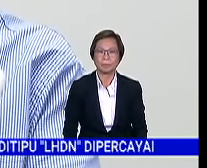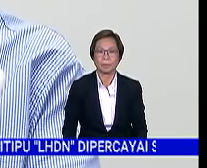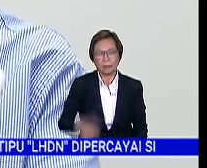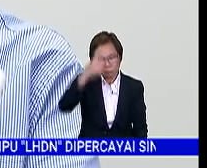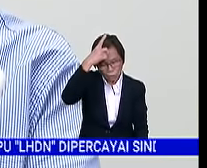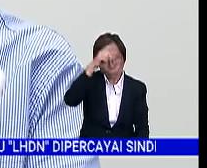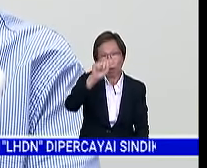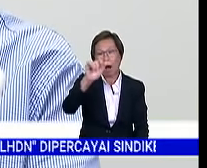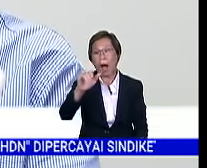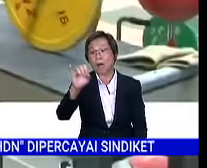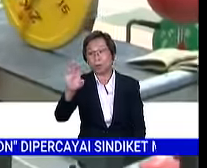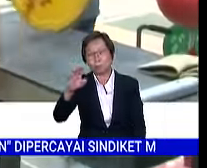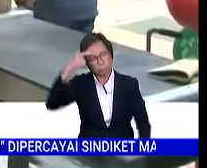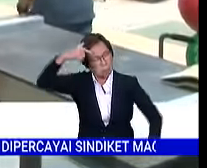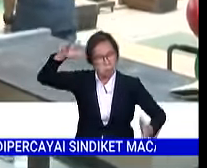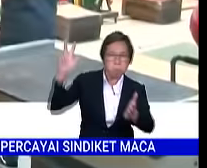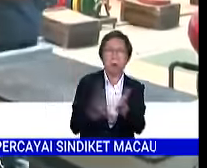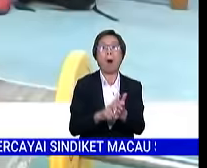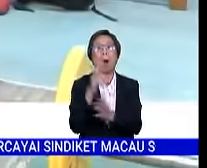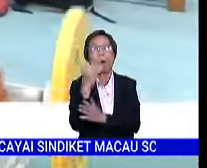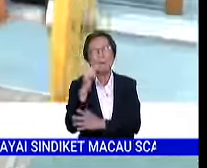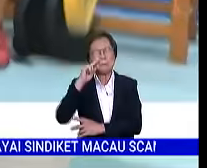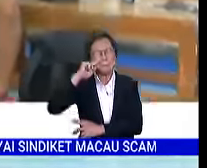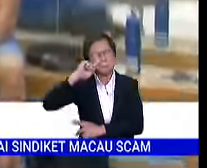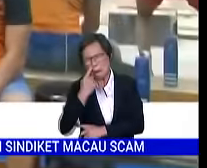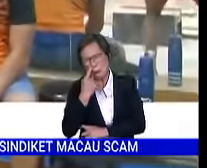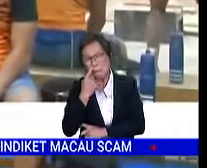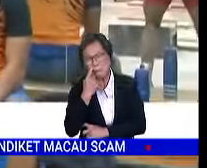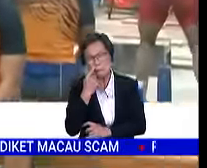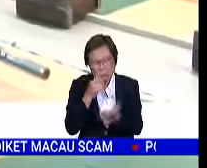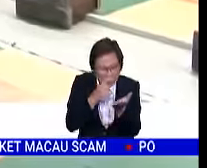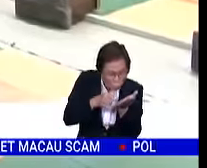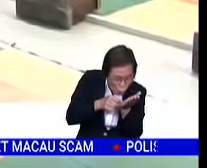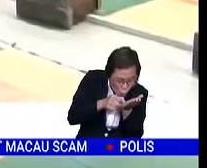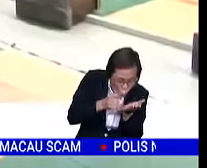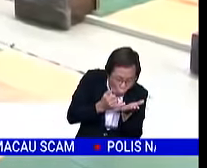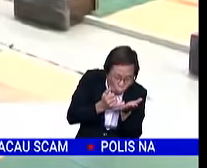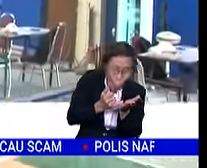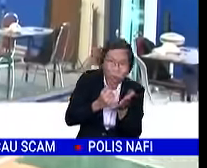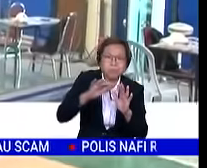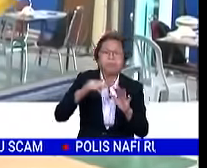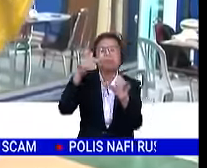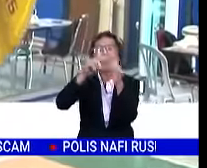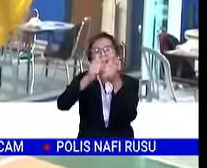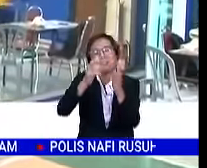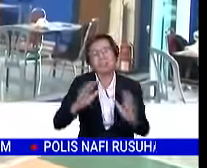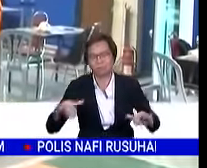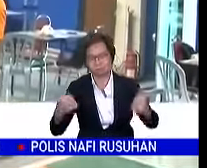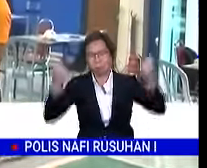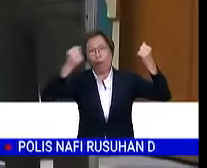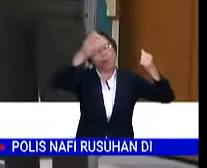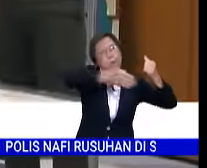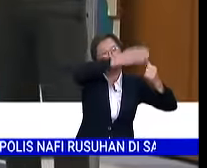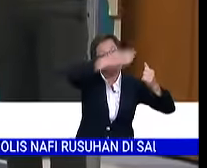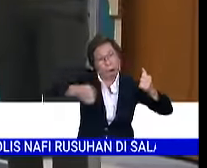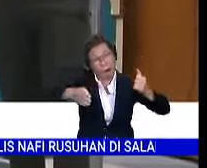Menurut Dato' Ayub, keputusan drastik tersebut diambil akibat muak dengan kes doping membabitkan atlet angkat berat. Keputusan membubarkan skuad